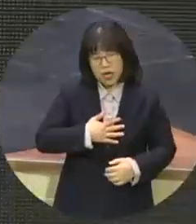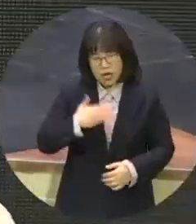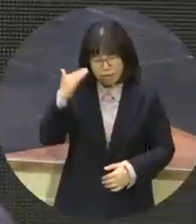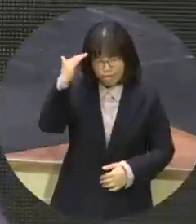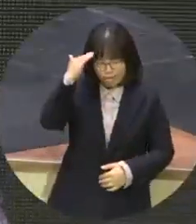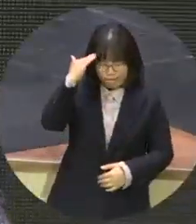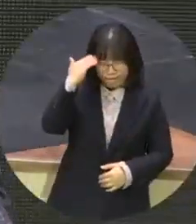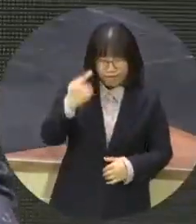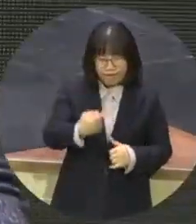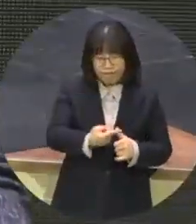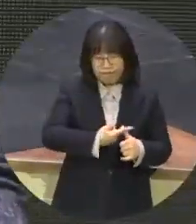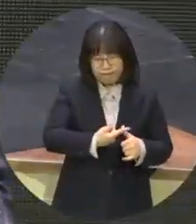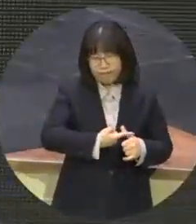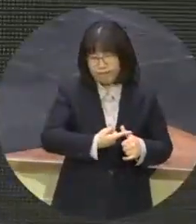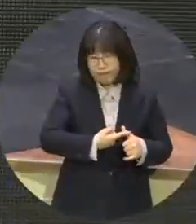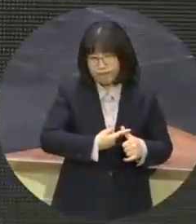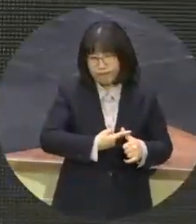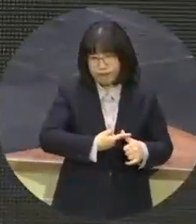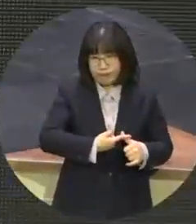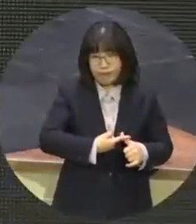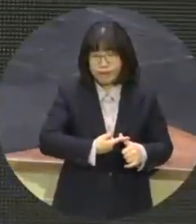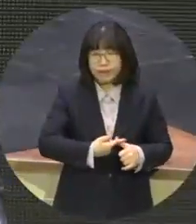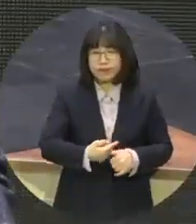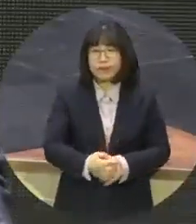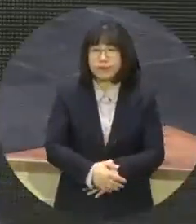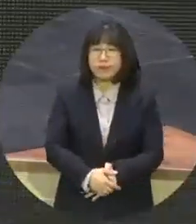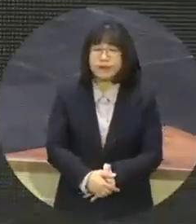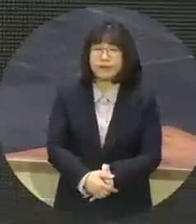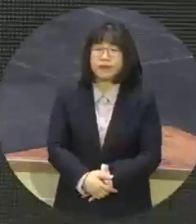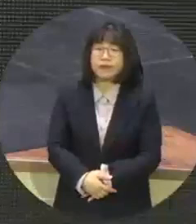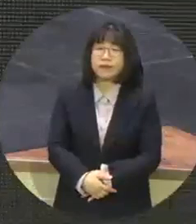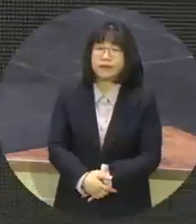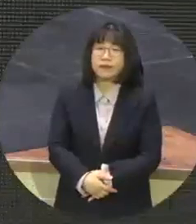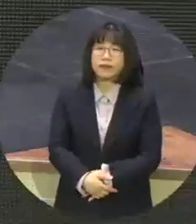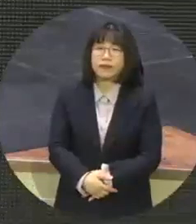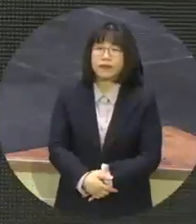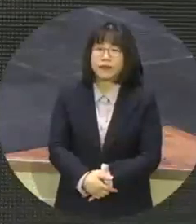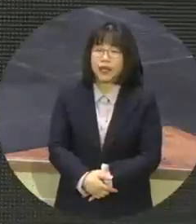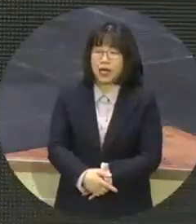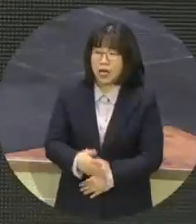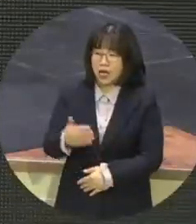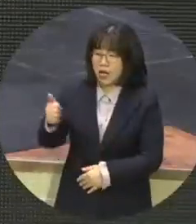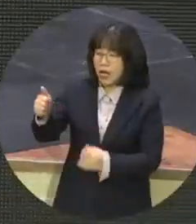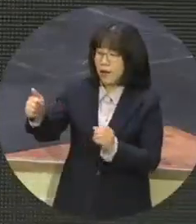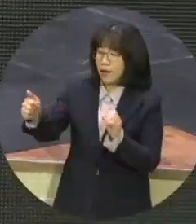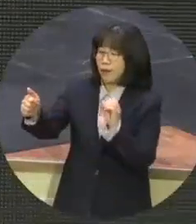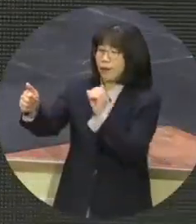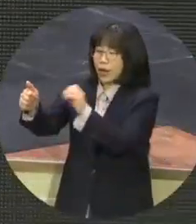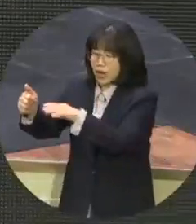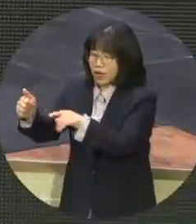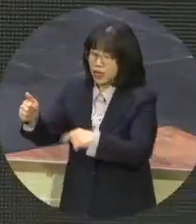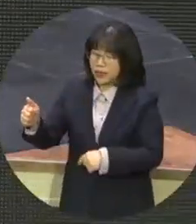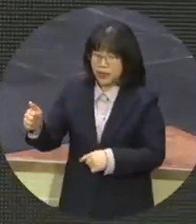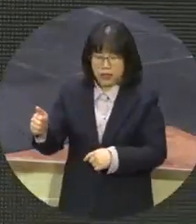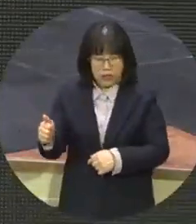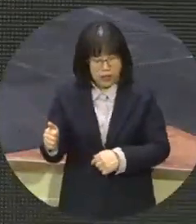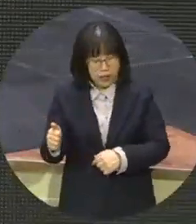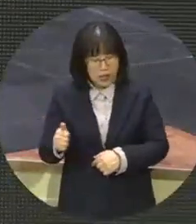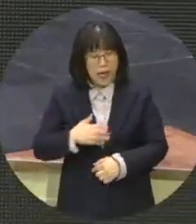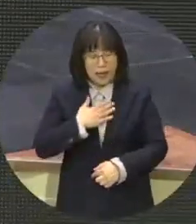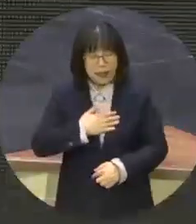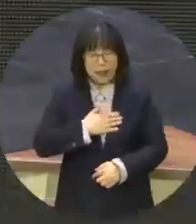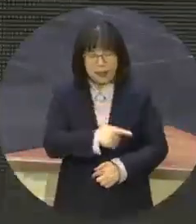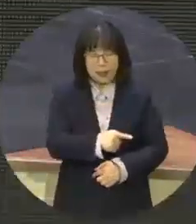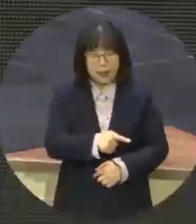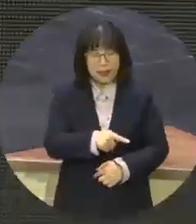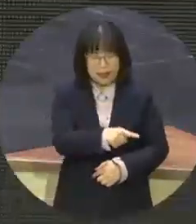나를 과시한다. 나를 박해한다. 아브라함이 그러죠. 그럼 네 마음대로 해라. 사례를 네가 뭐